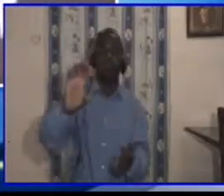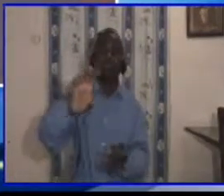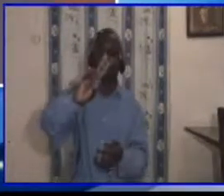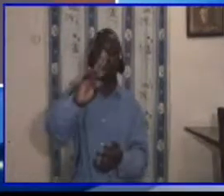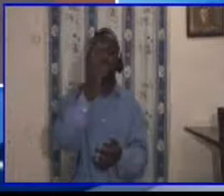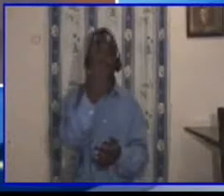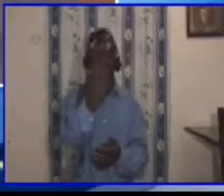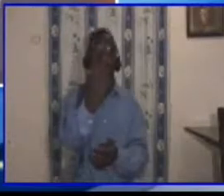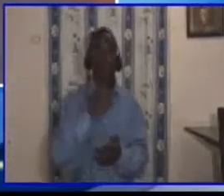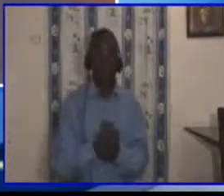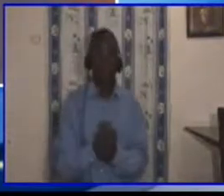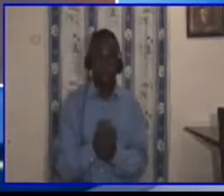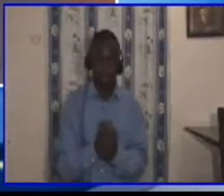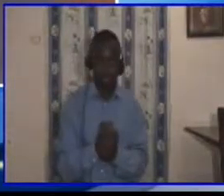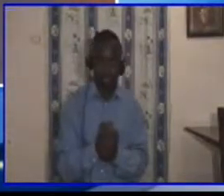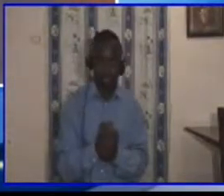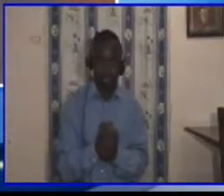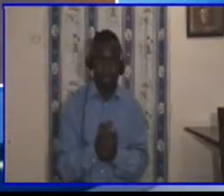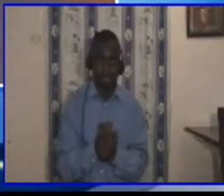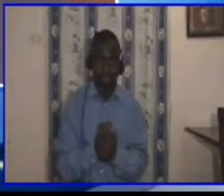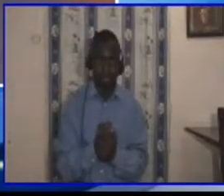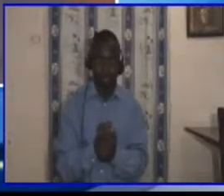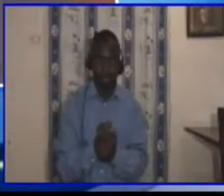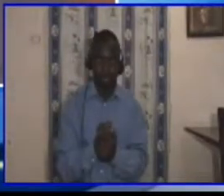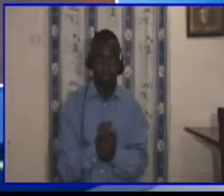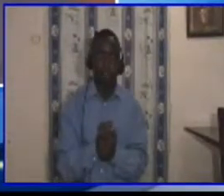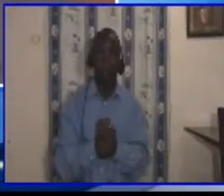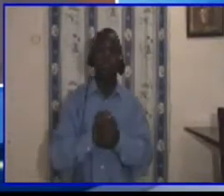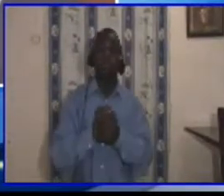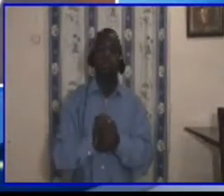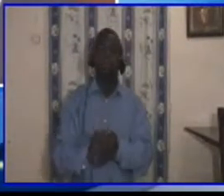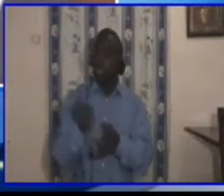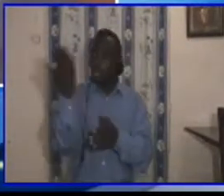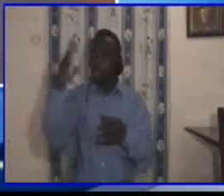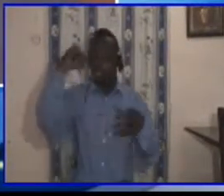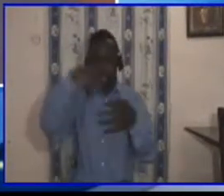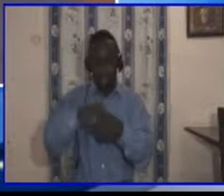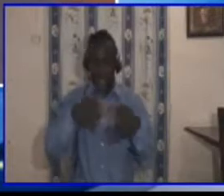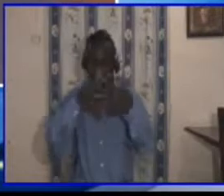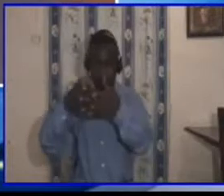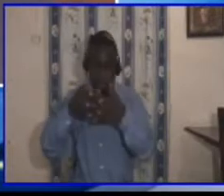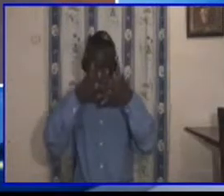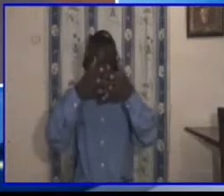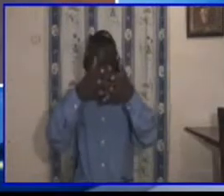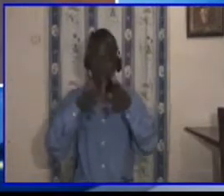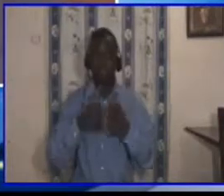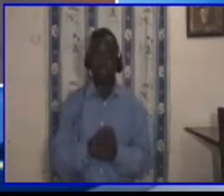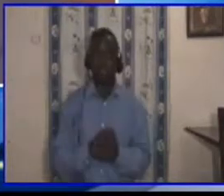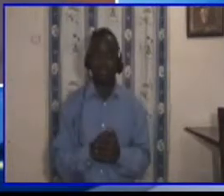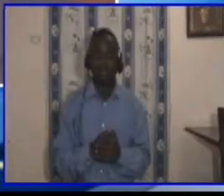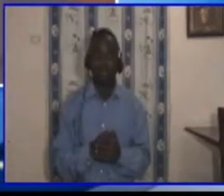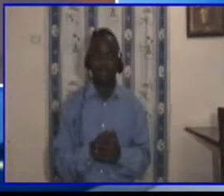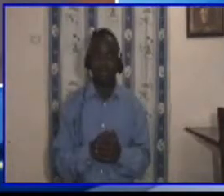1962 a louisville kentucky stati uniti d'america